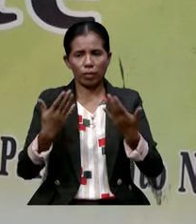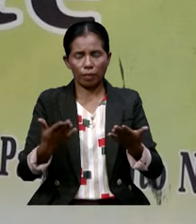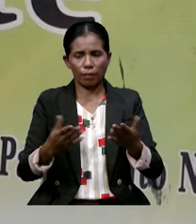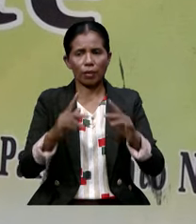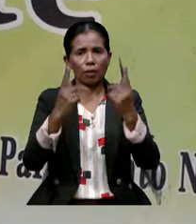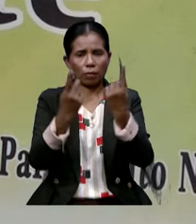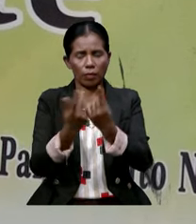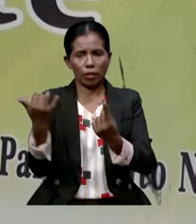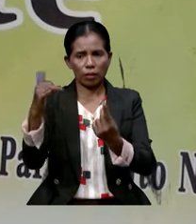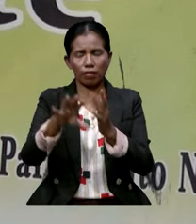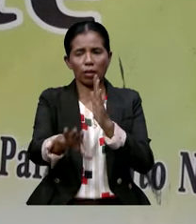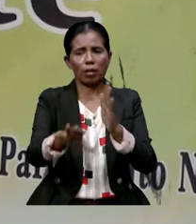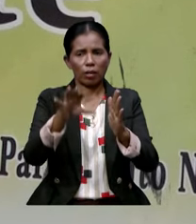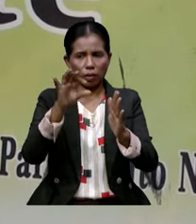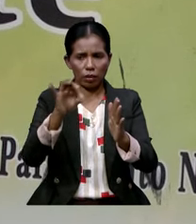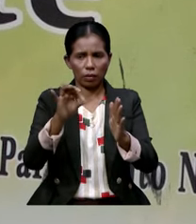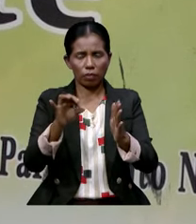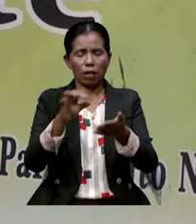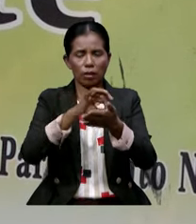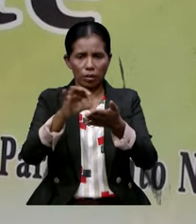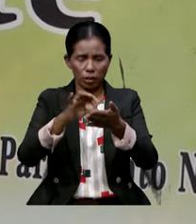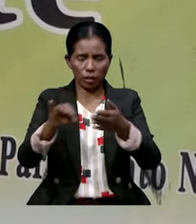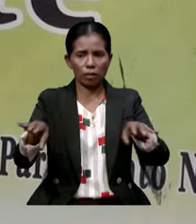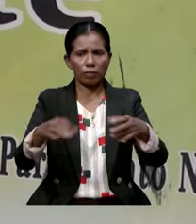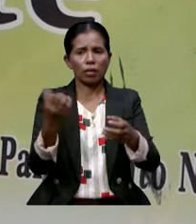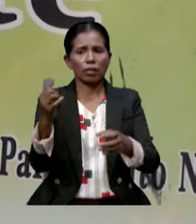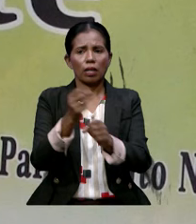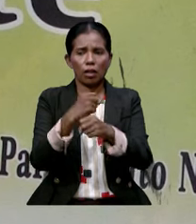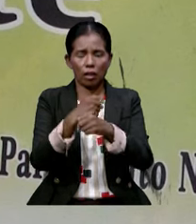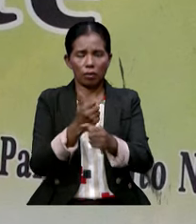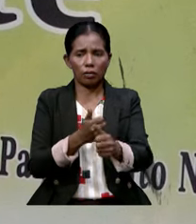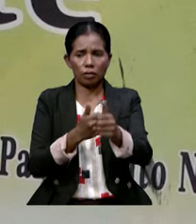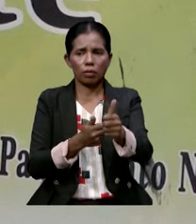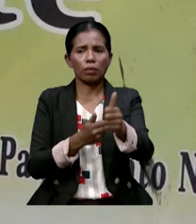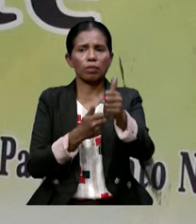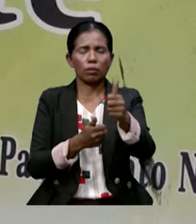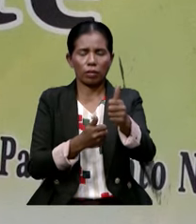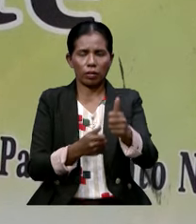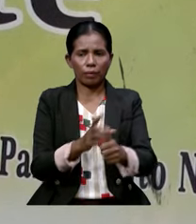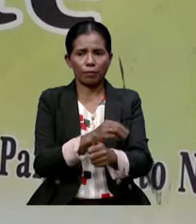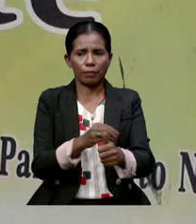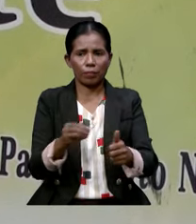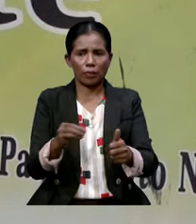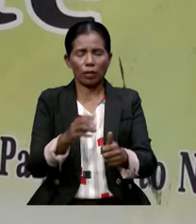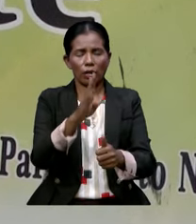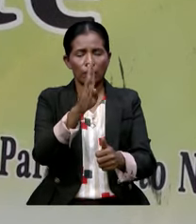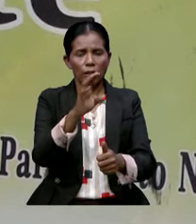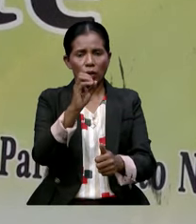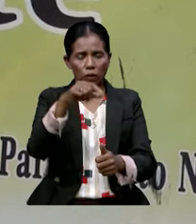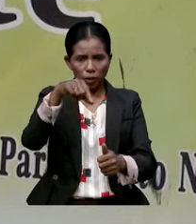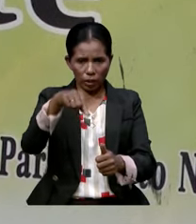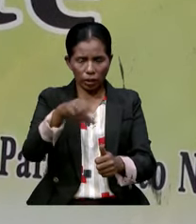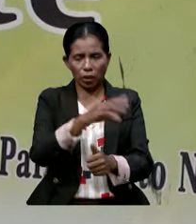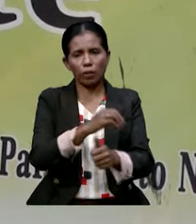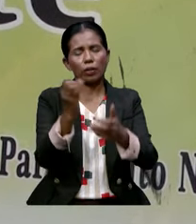kumpanya sirne bele hetan mos kontratu para sira halo servisu ba jia ba ya bioki no dezeno ne be